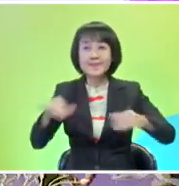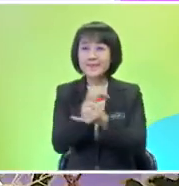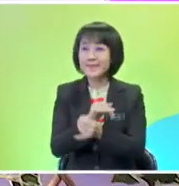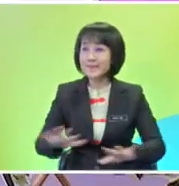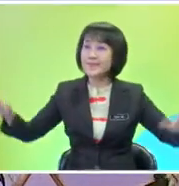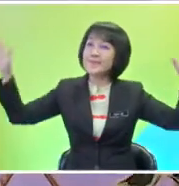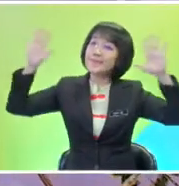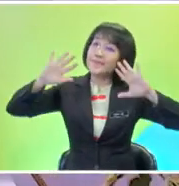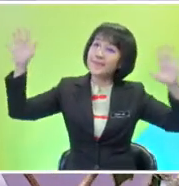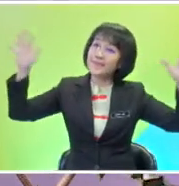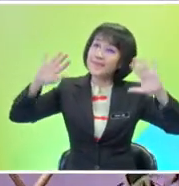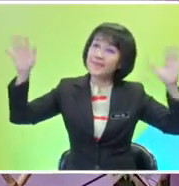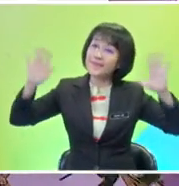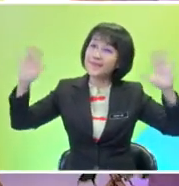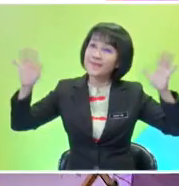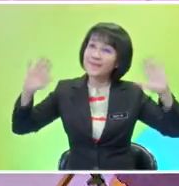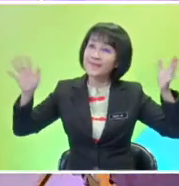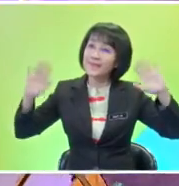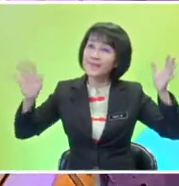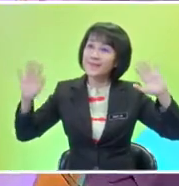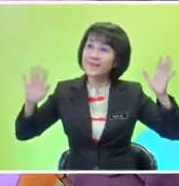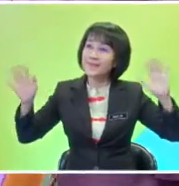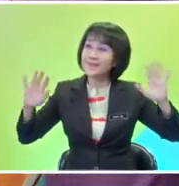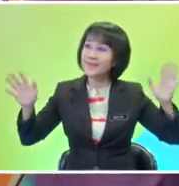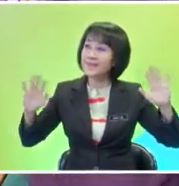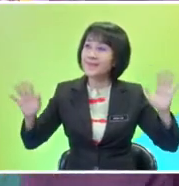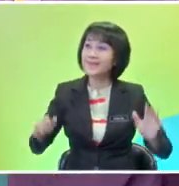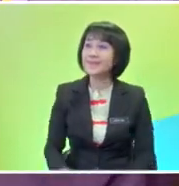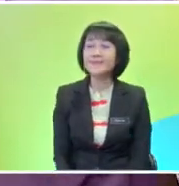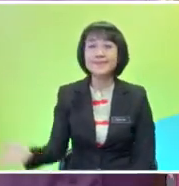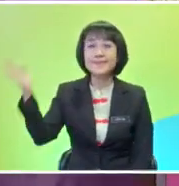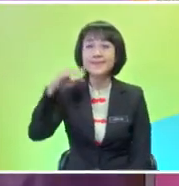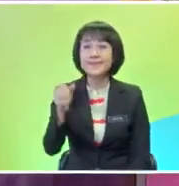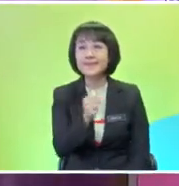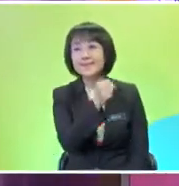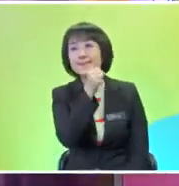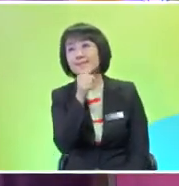by Jom Nyanyi dengan Cikgu Jom